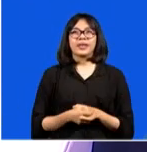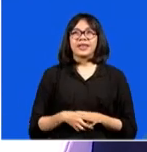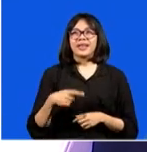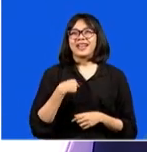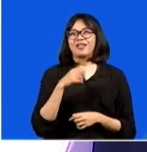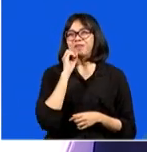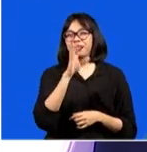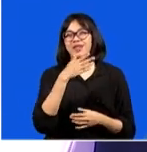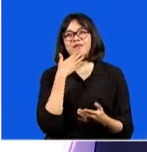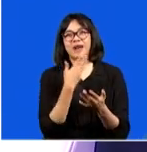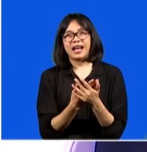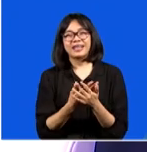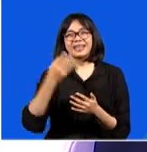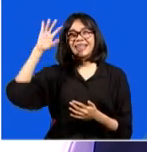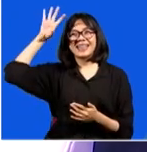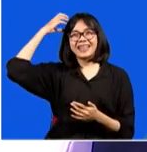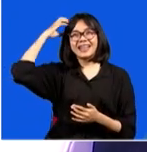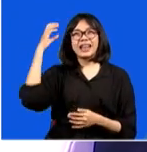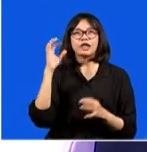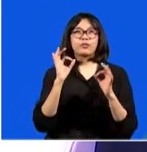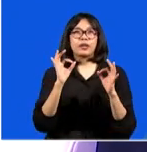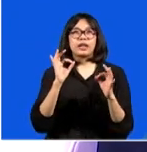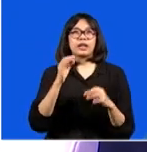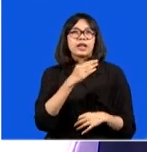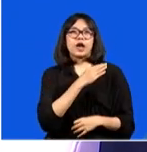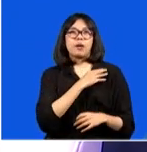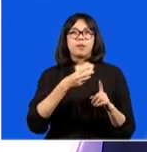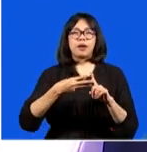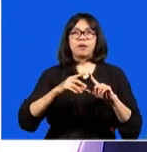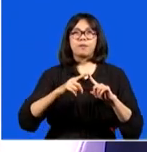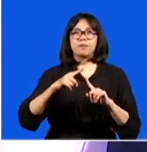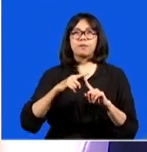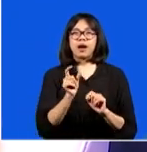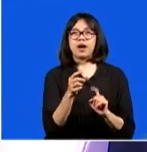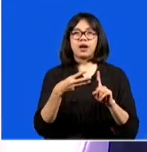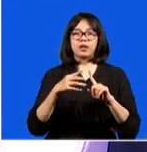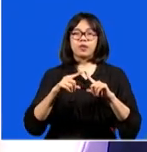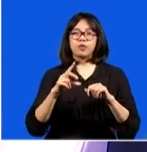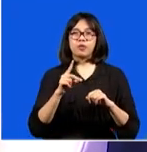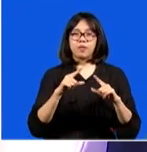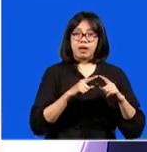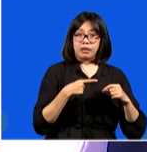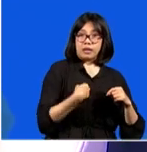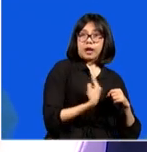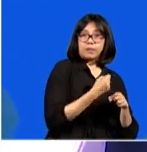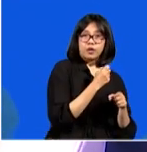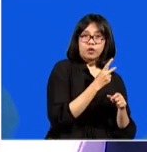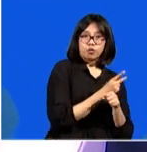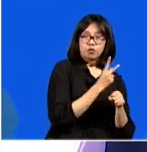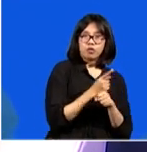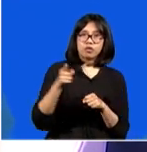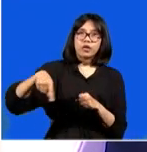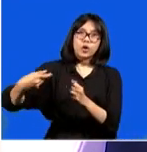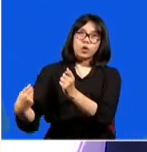kepada ee Dinas Pendidikan Kabupaten Batubara yang selalu mendukung guru-gurunya dan mereka telah melakukan percepatan